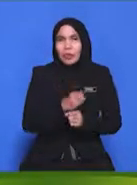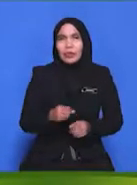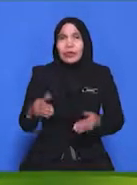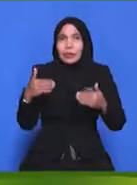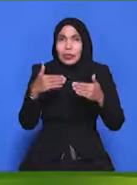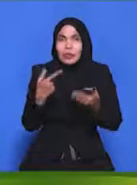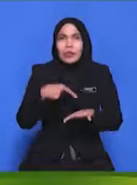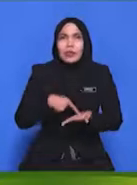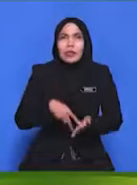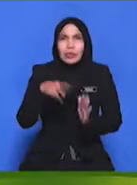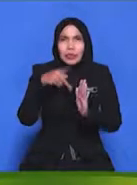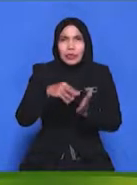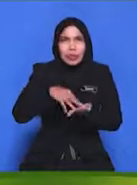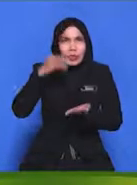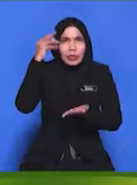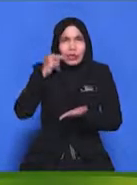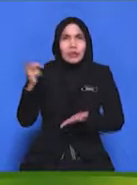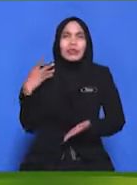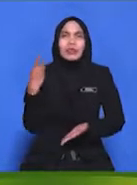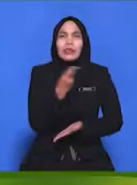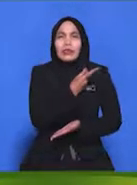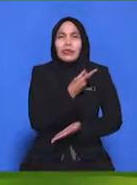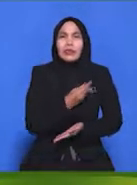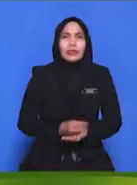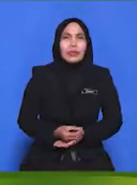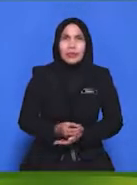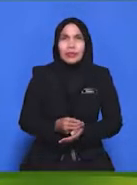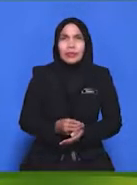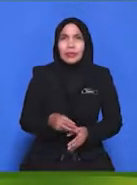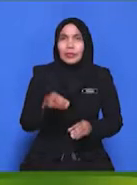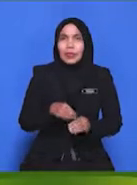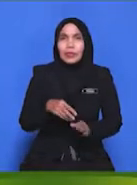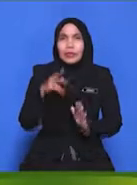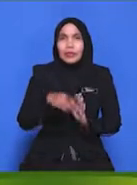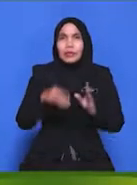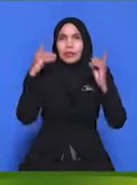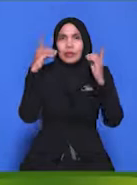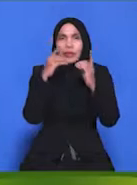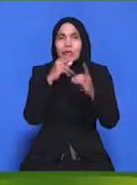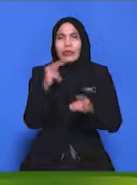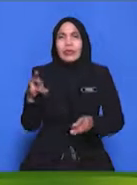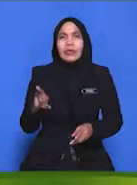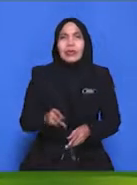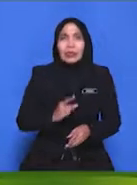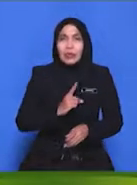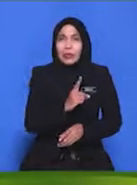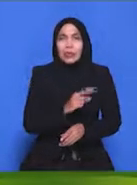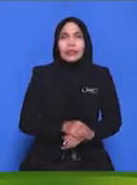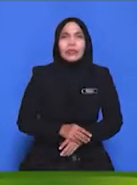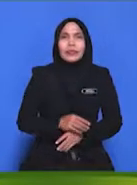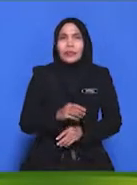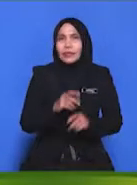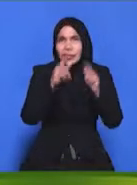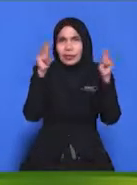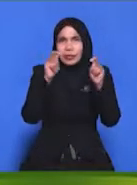pembelajaran kita dalam subjek pendidikan Islam tingkatan 4. Apa khabar semua murid-murid? Diharapkan semuanya sihat